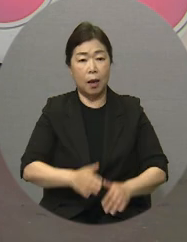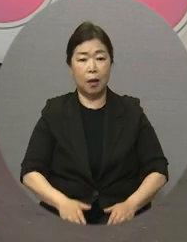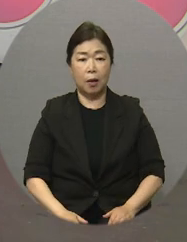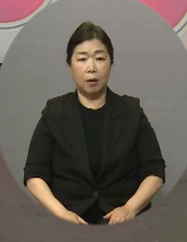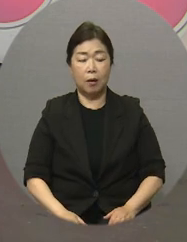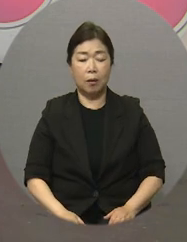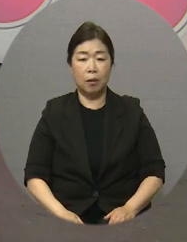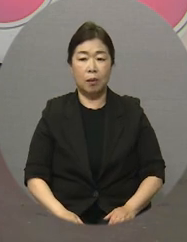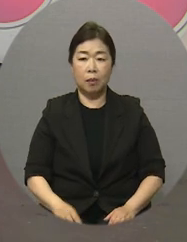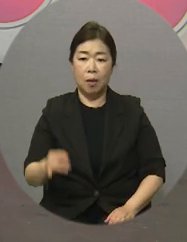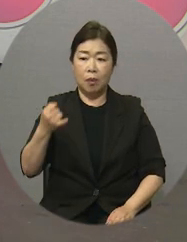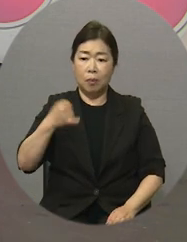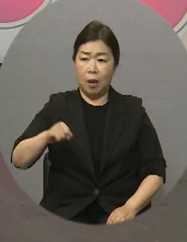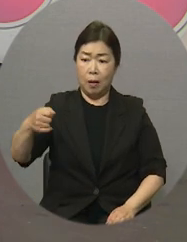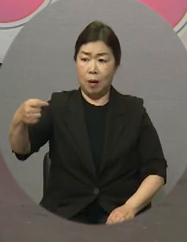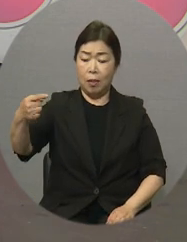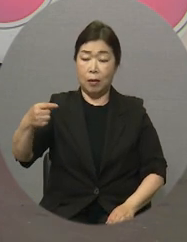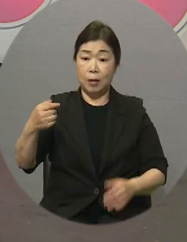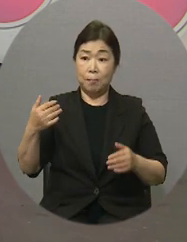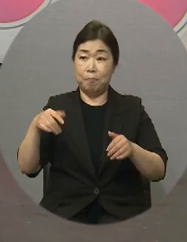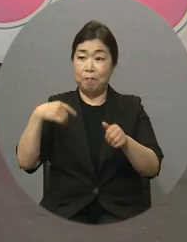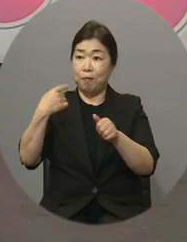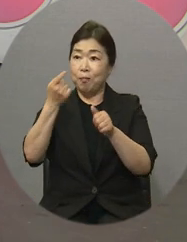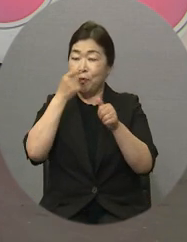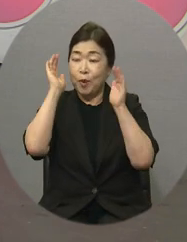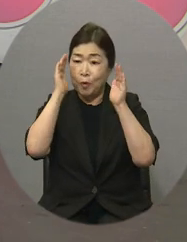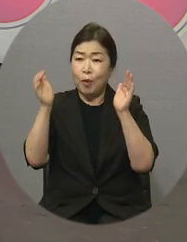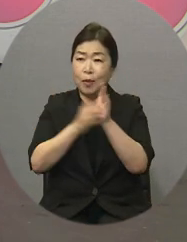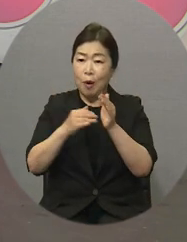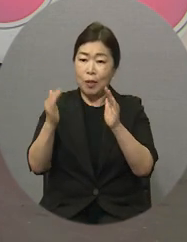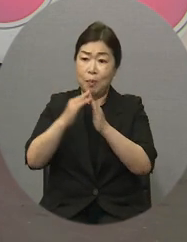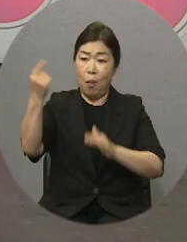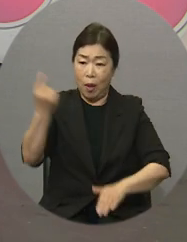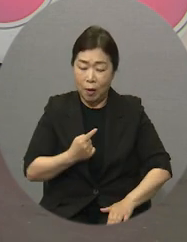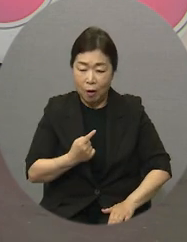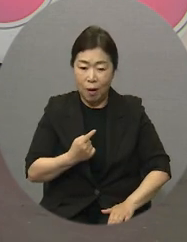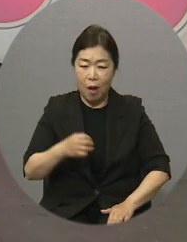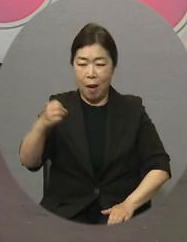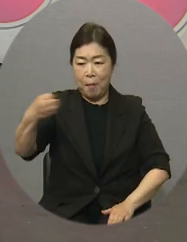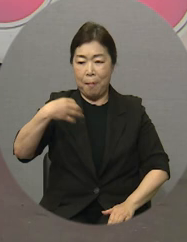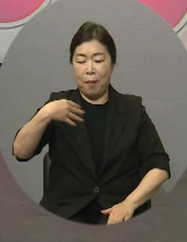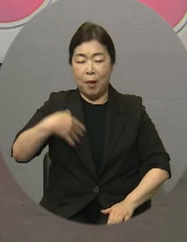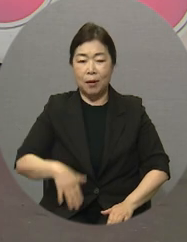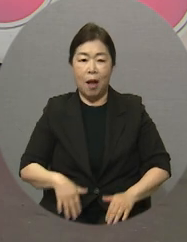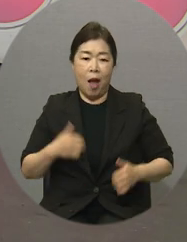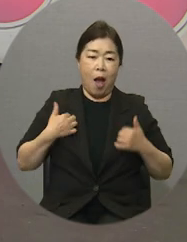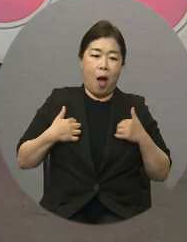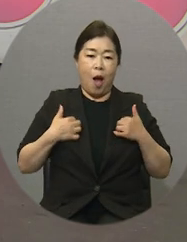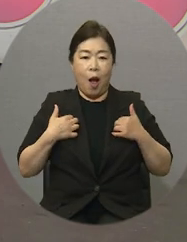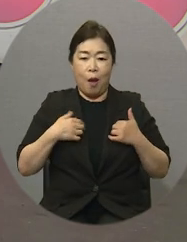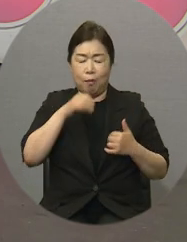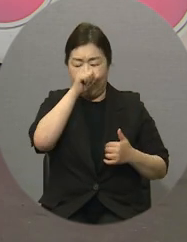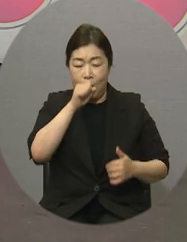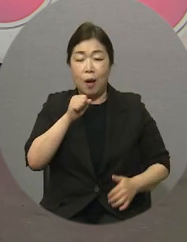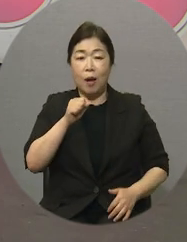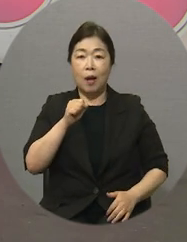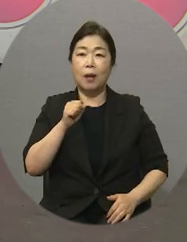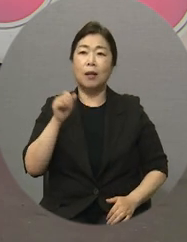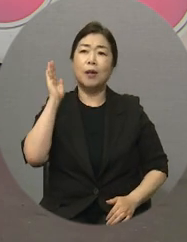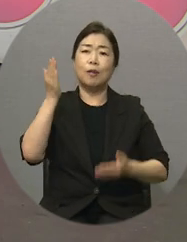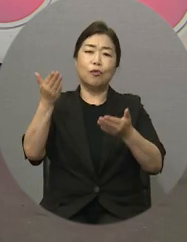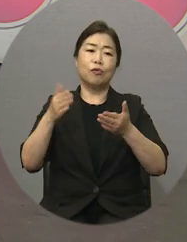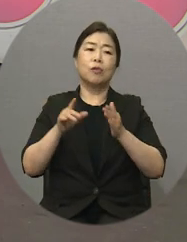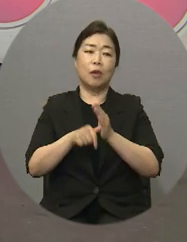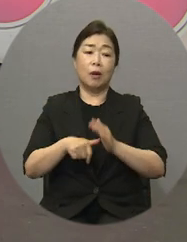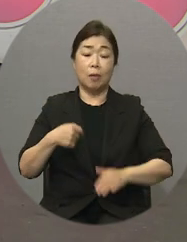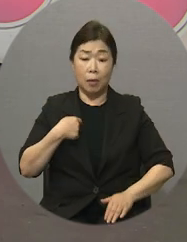이야기를 들려주는 우리 딸 아이의 얼굴에는요 여전히 정말 그때 그 감동이 막 어려있는 거예요.